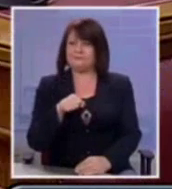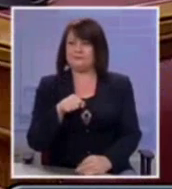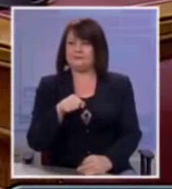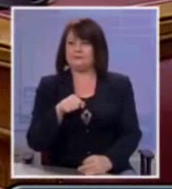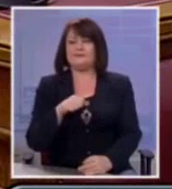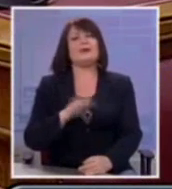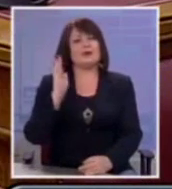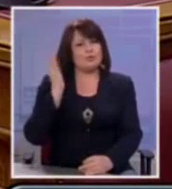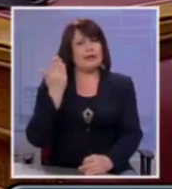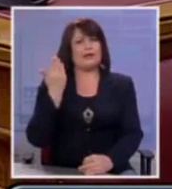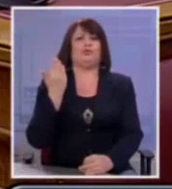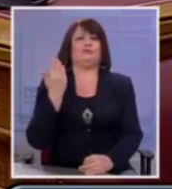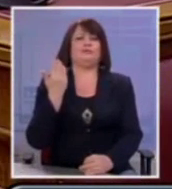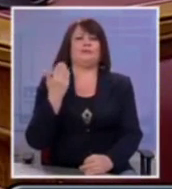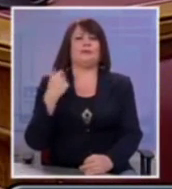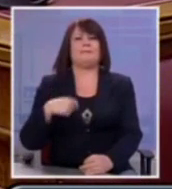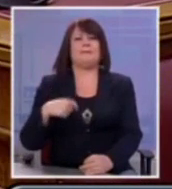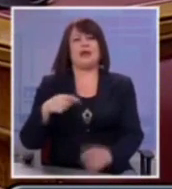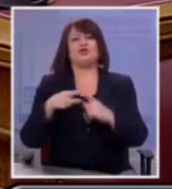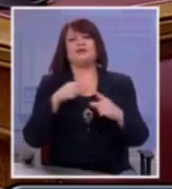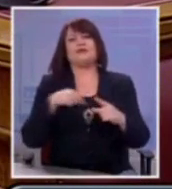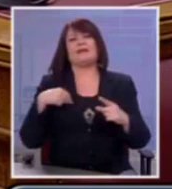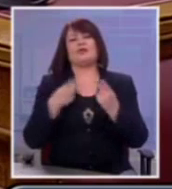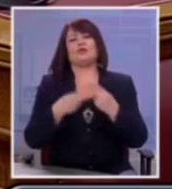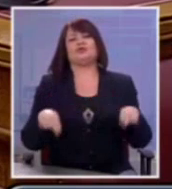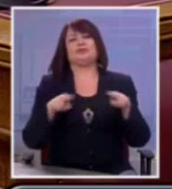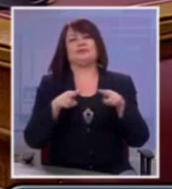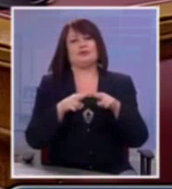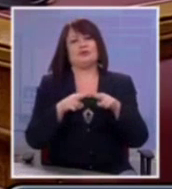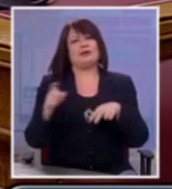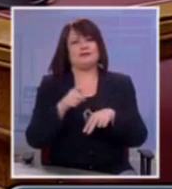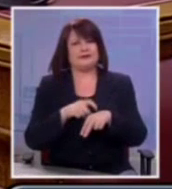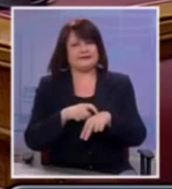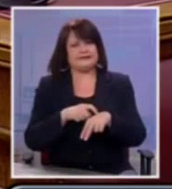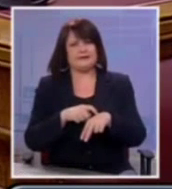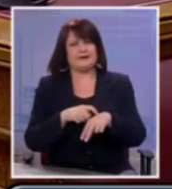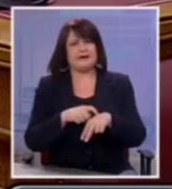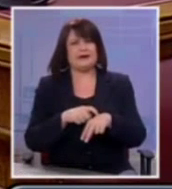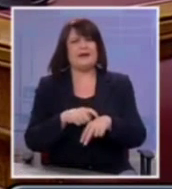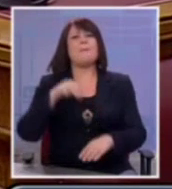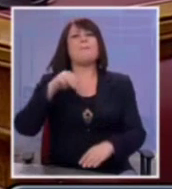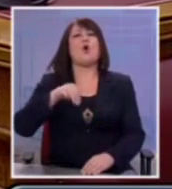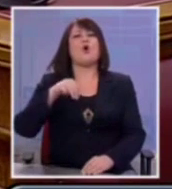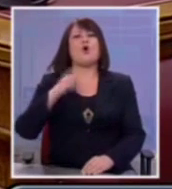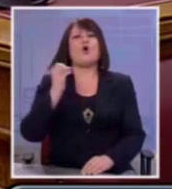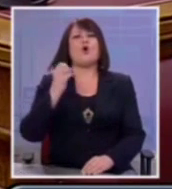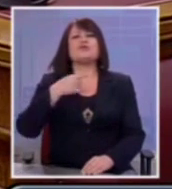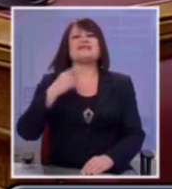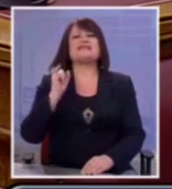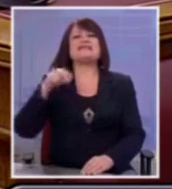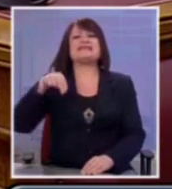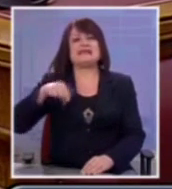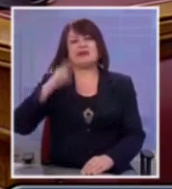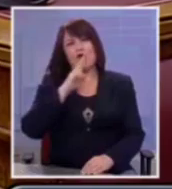Και ο αρχαιότερος, το αρχαιότερο μέλος του Διοικητικού Συμβουλίου που συμβαίνει να είναι αυτή τη στιγμή, ο κύριος Μόζιν, ο οποίος είναι ο